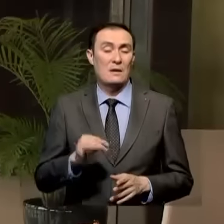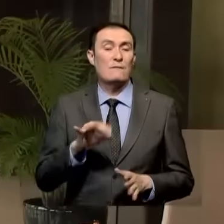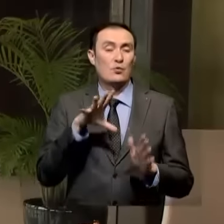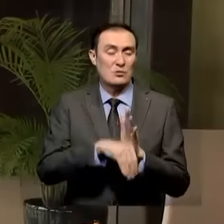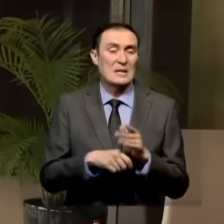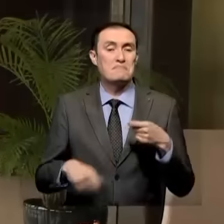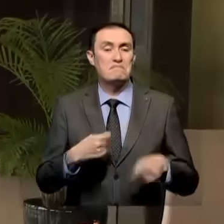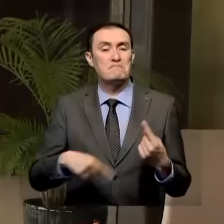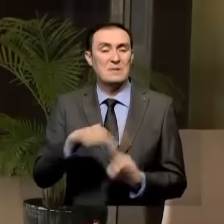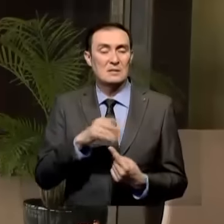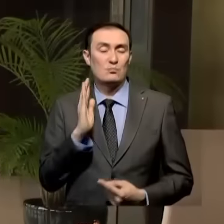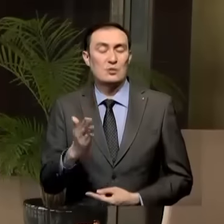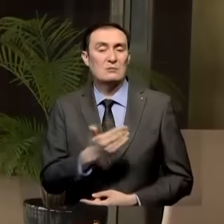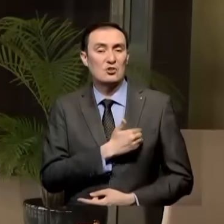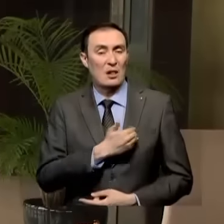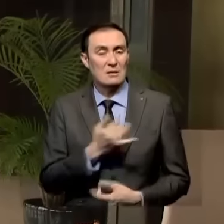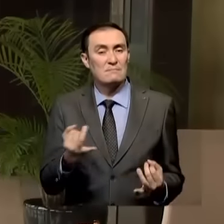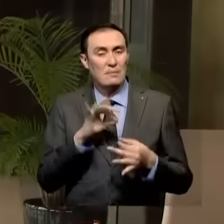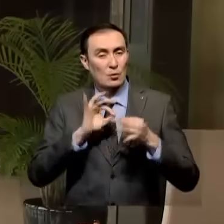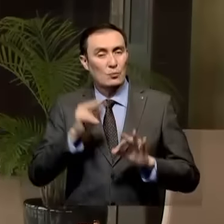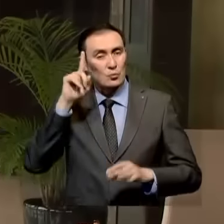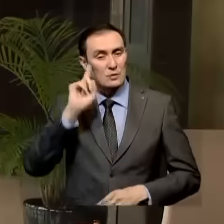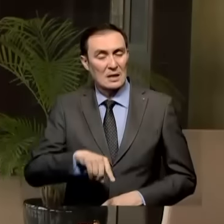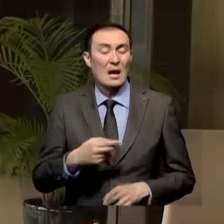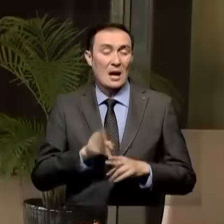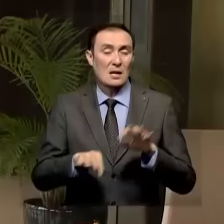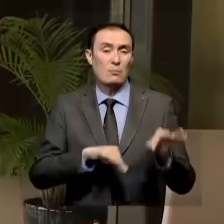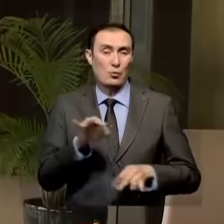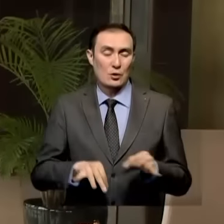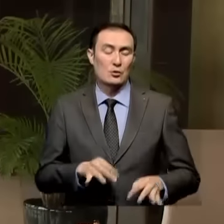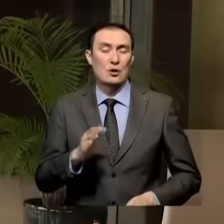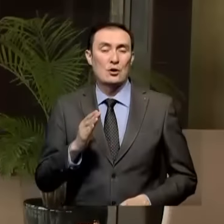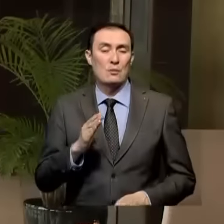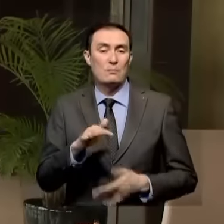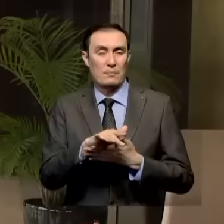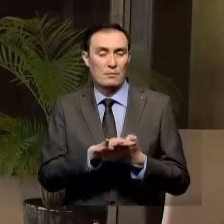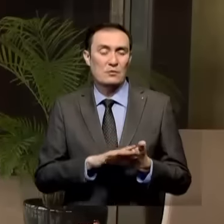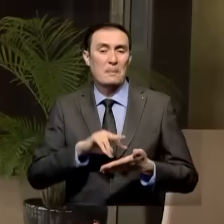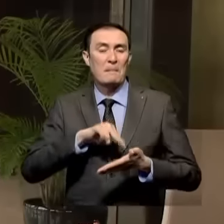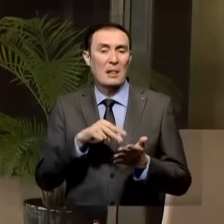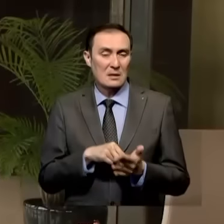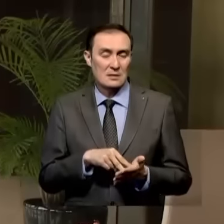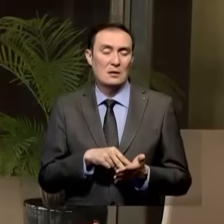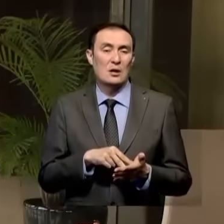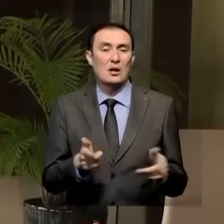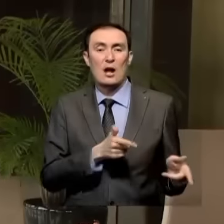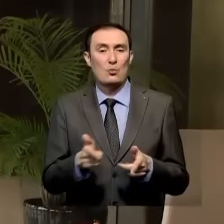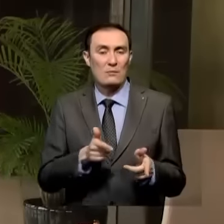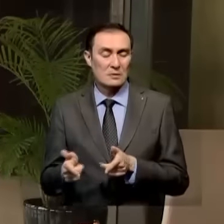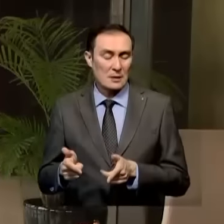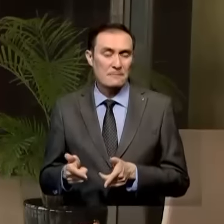числе и бизнес будет заинтересован, потому что этот проект, он ввелся, мастер-план готовился